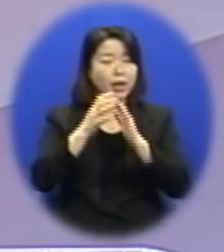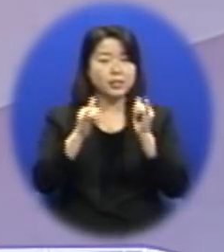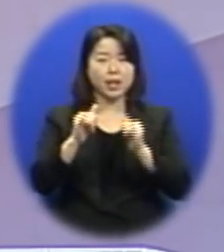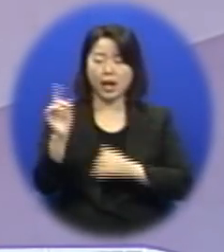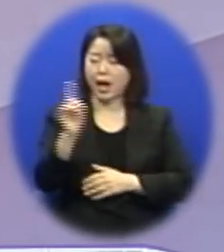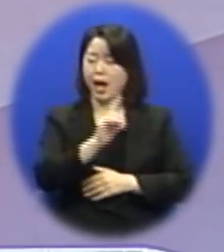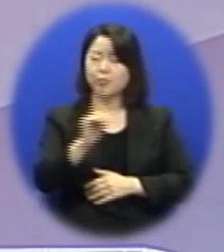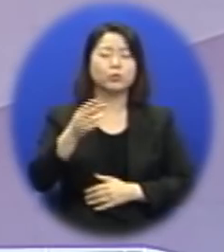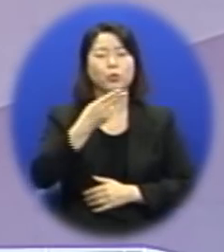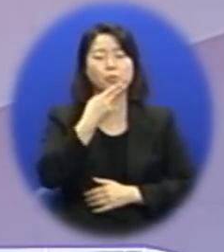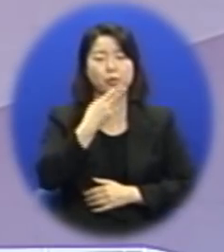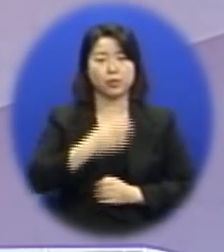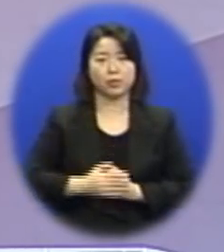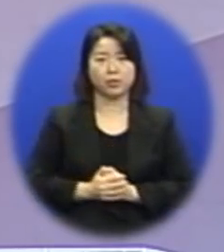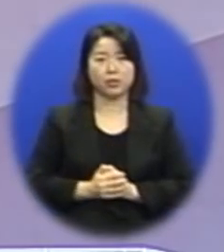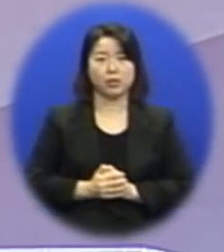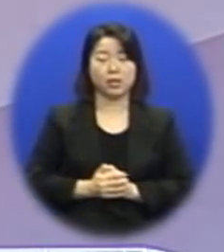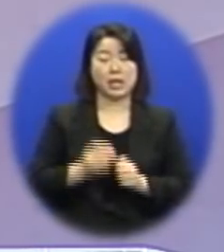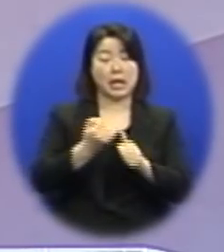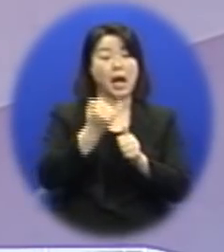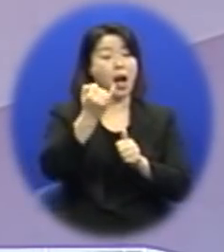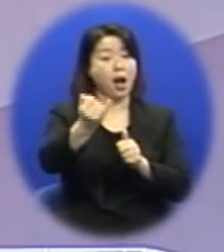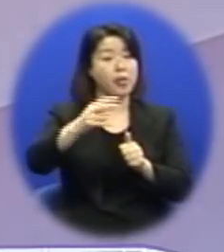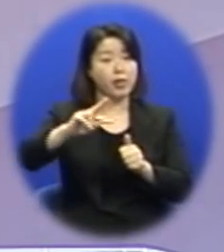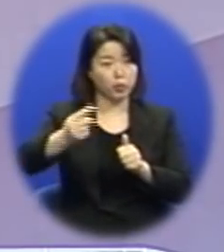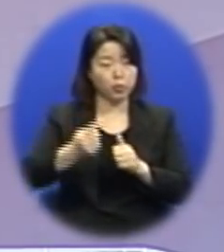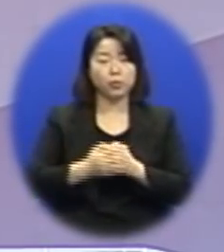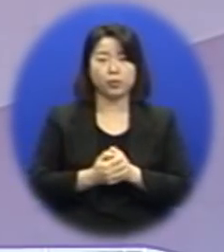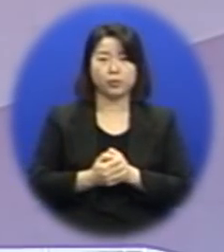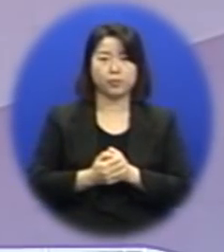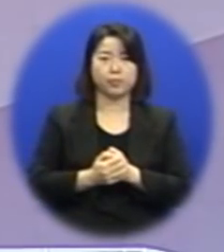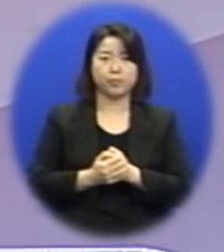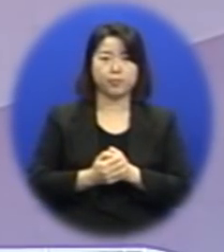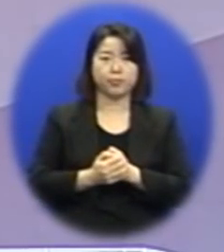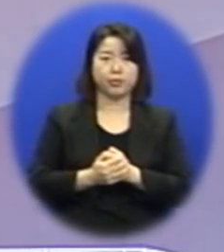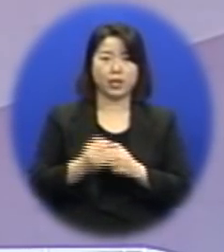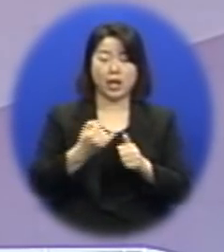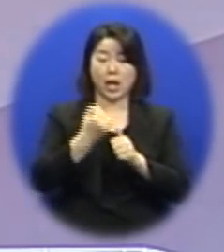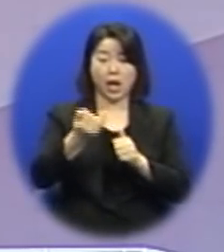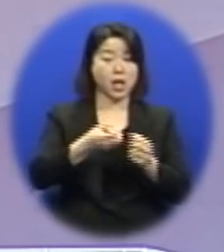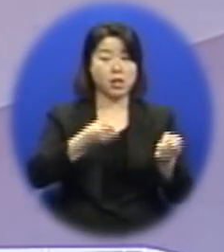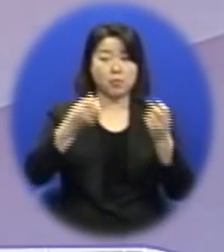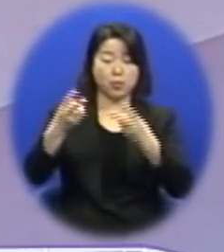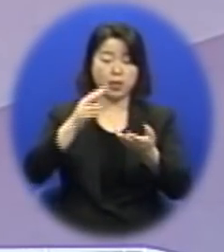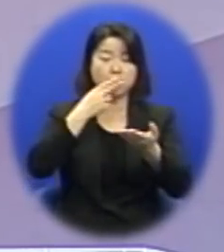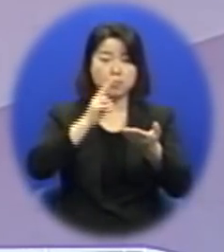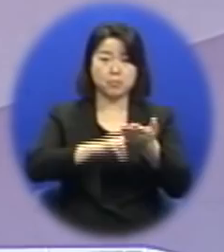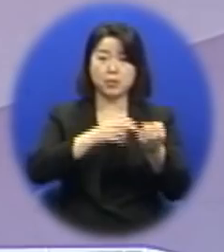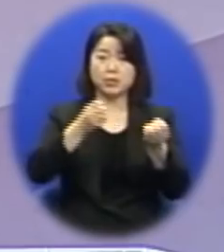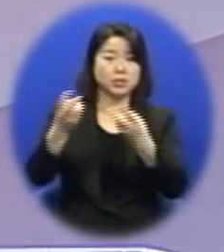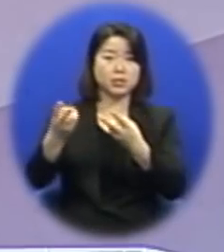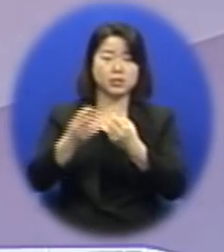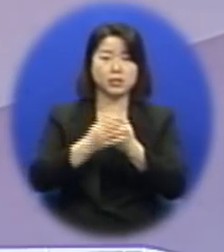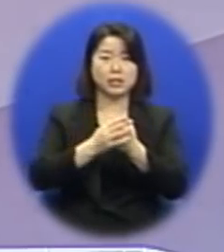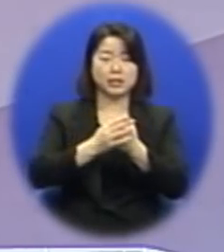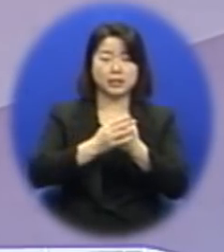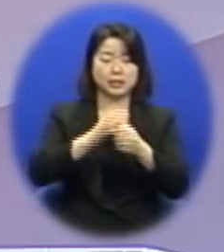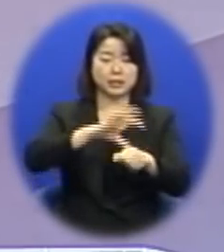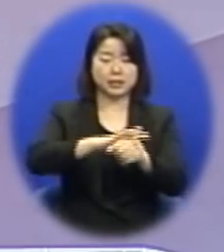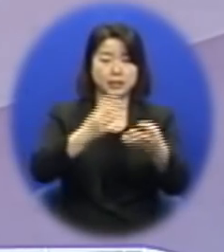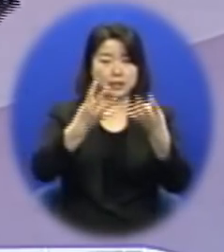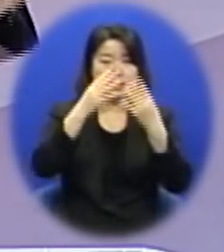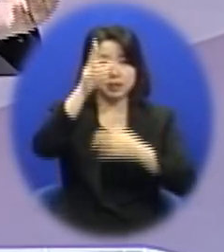아무도 없어 아내마저도 아내에게 보낸 편지를 그 교도소